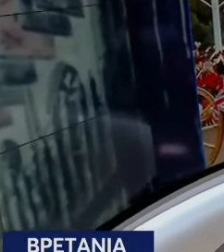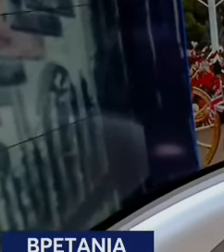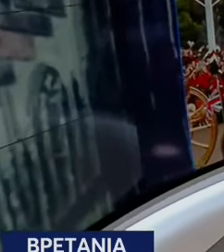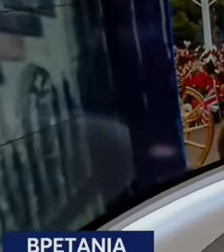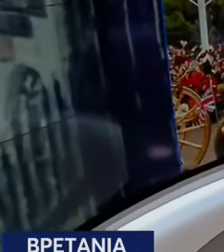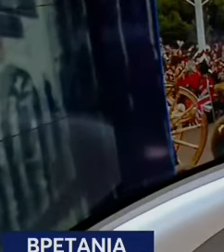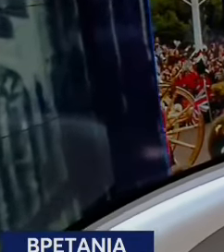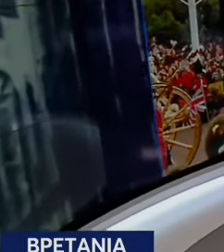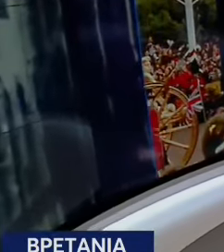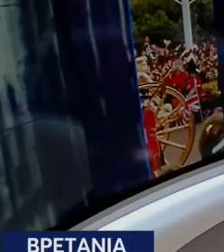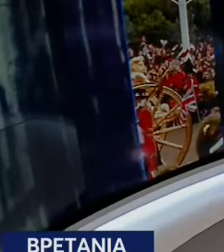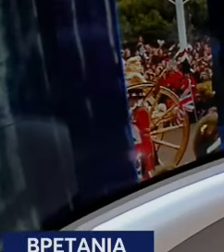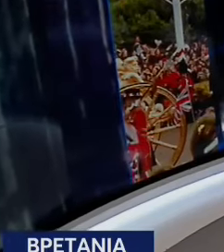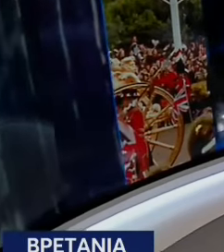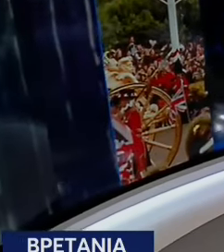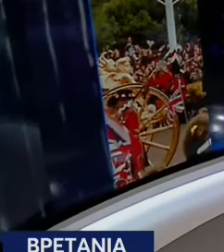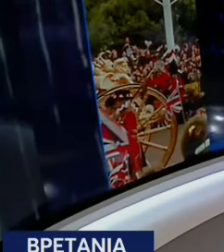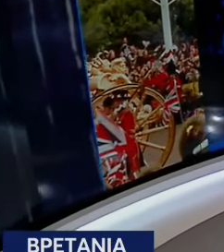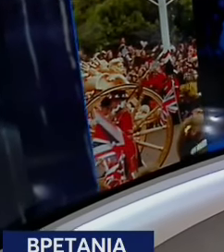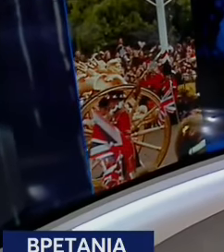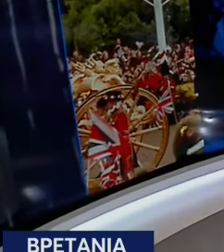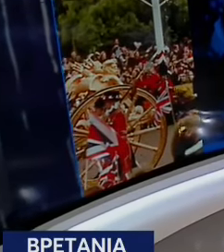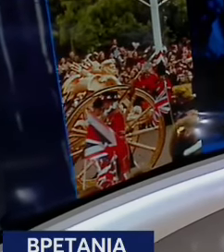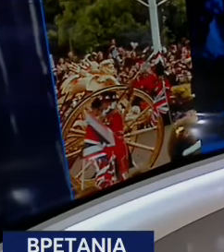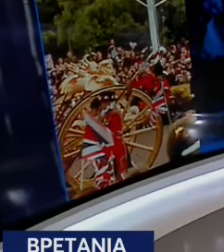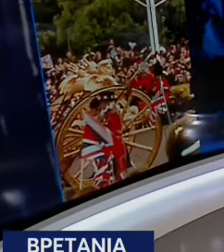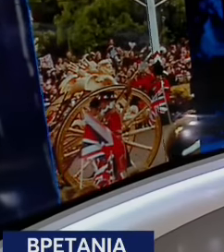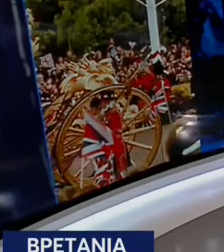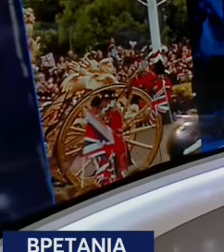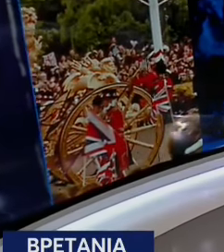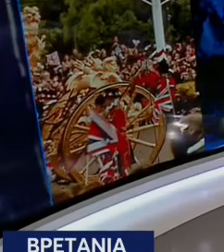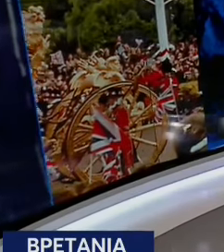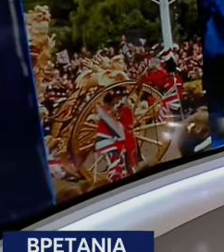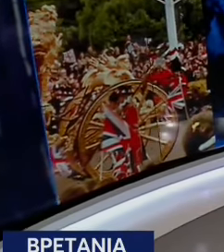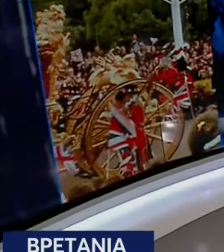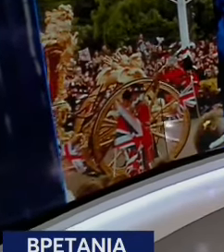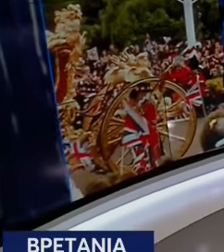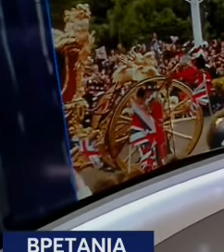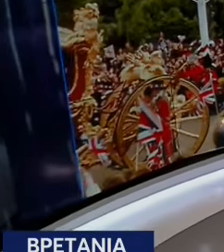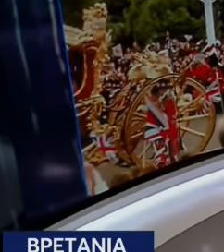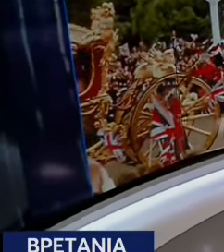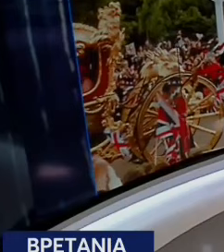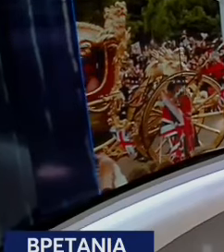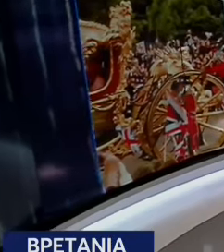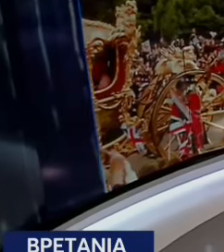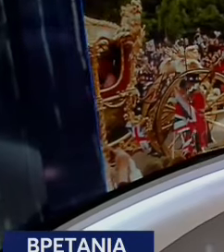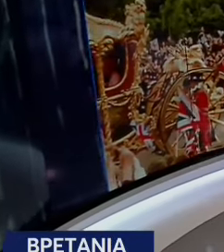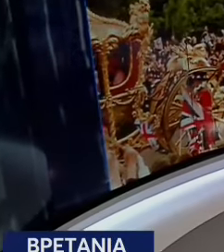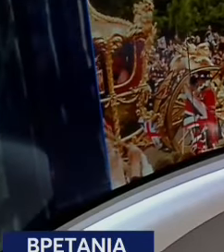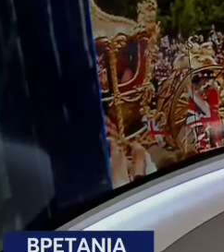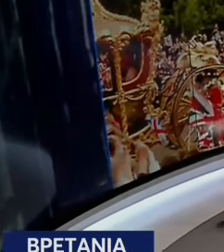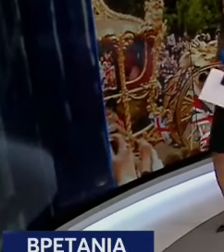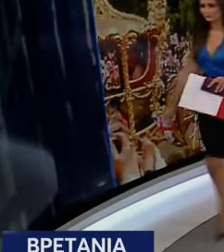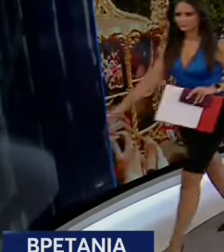αρκετά η αλήθεια. Θα τα συνοψίσουμε τέλος πάντων σε τηλεοπτικό χρόνο. Ελευθερία, σε ευχαριστώ. Πάμε ξανά στο Λονδίνο. Να